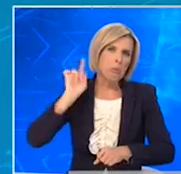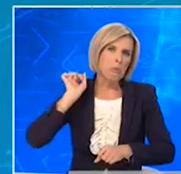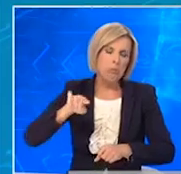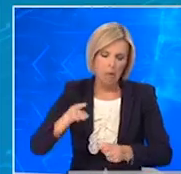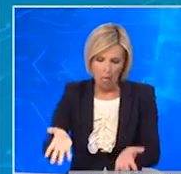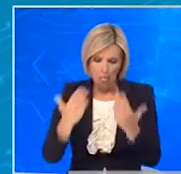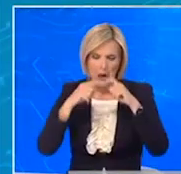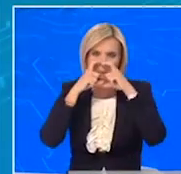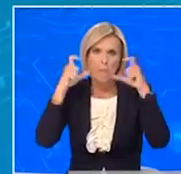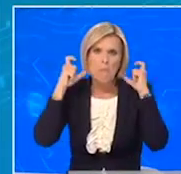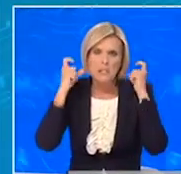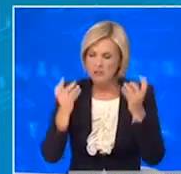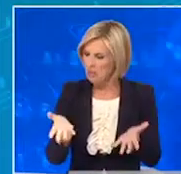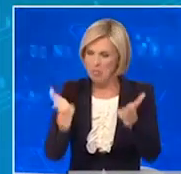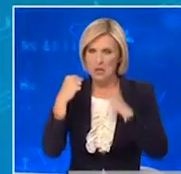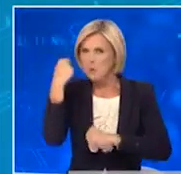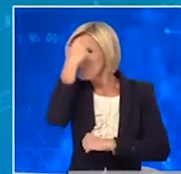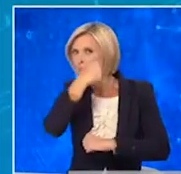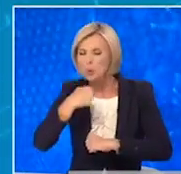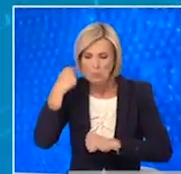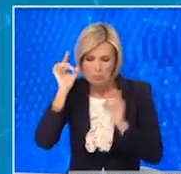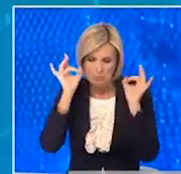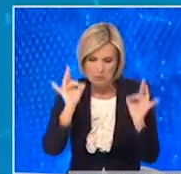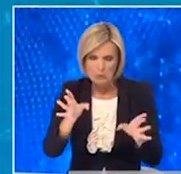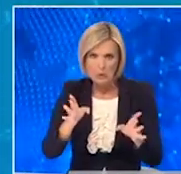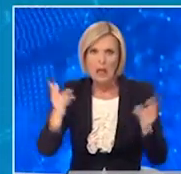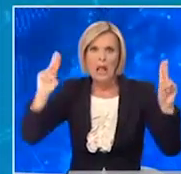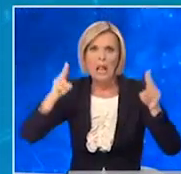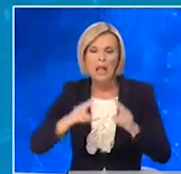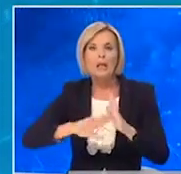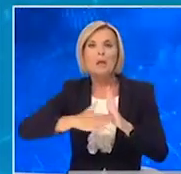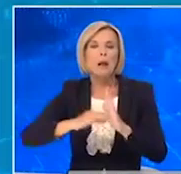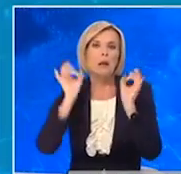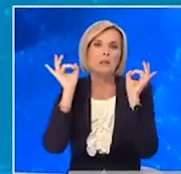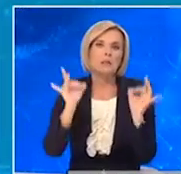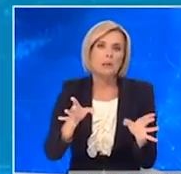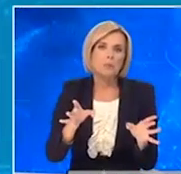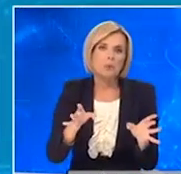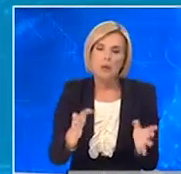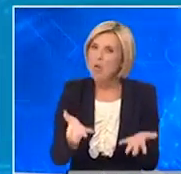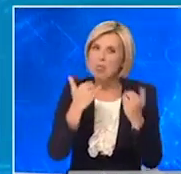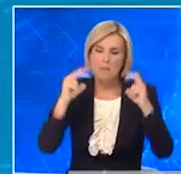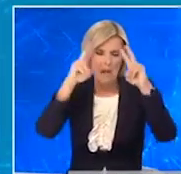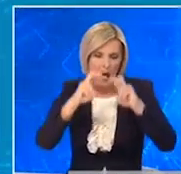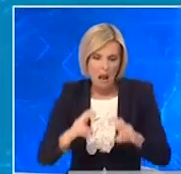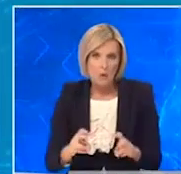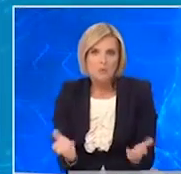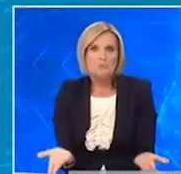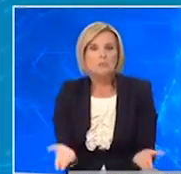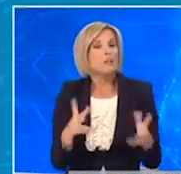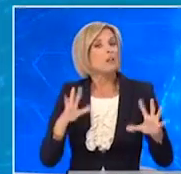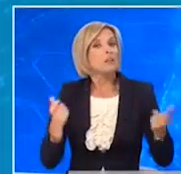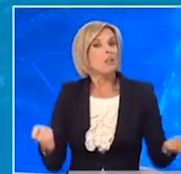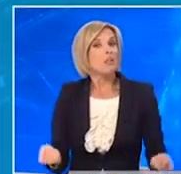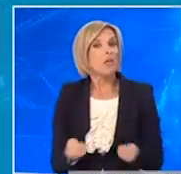φορούσε κανείς μάσκα, δεν έπαιρνε το προσωπικό που χρειαζόταν. Καταλαβαίνουμε ότι δεν υπάρχει όλο αυτό το προσωπικό και ο μηχανισμός ελέγχου. Τι γίνεται